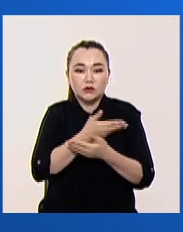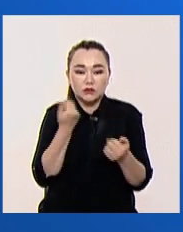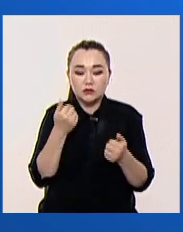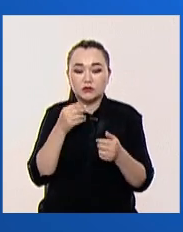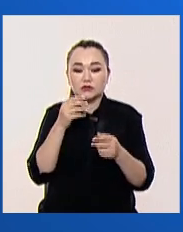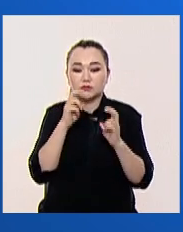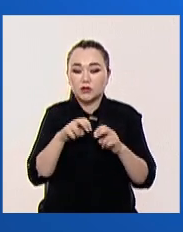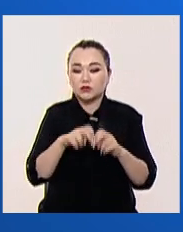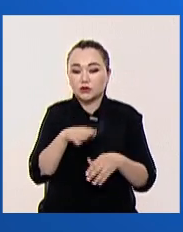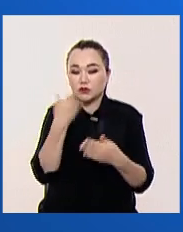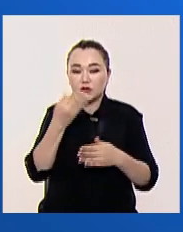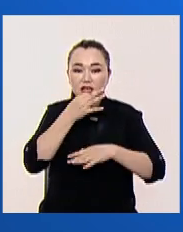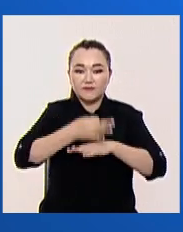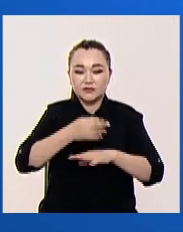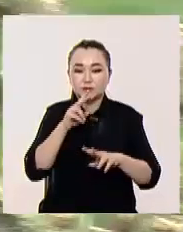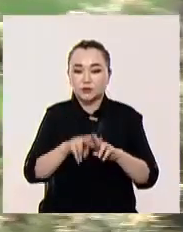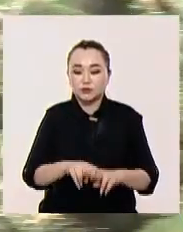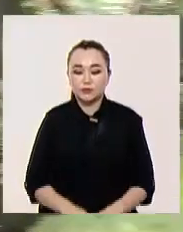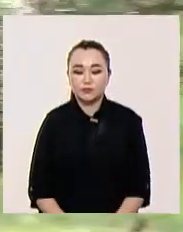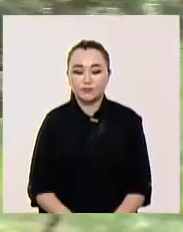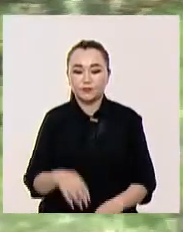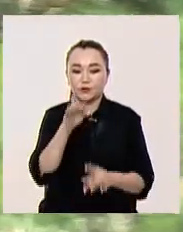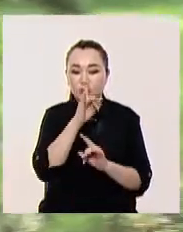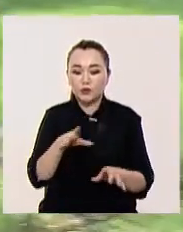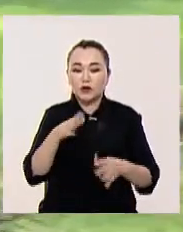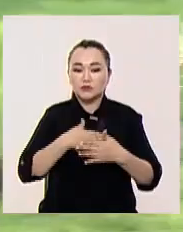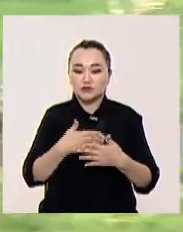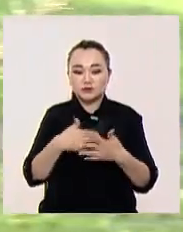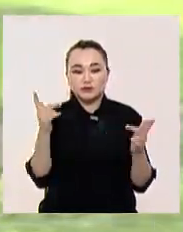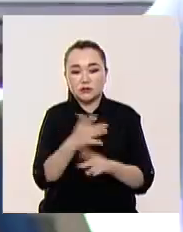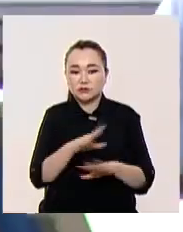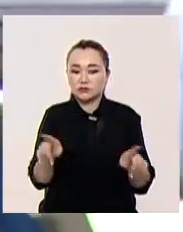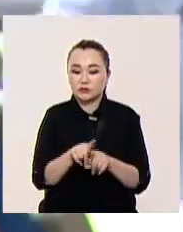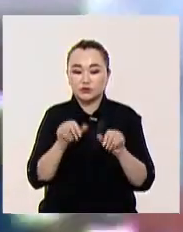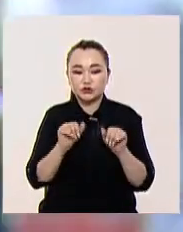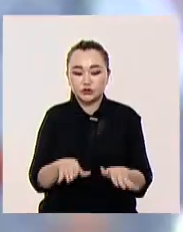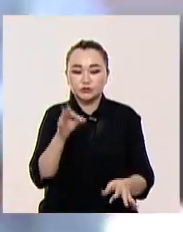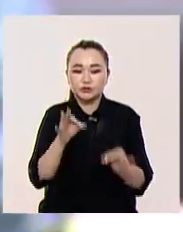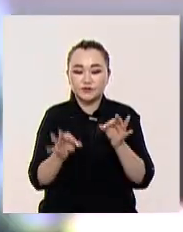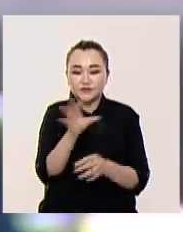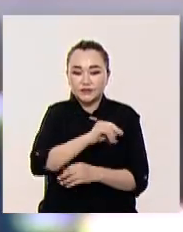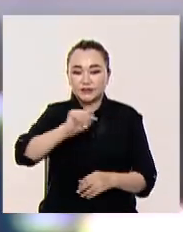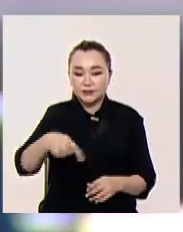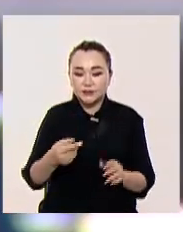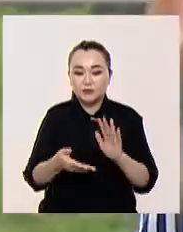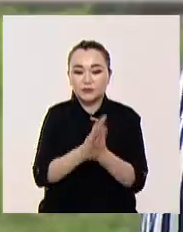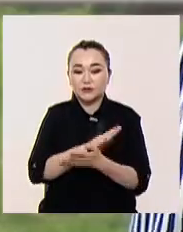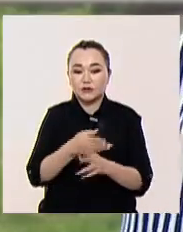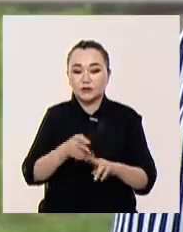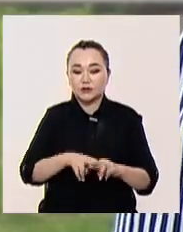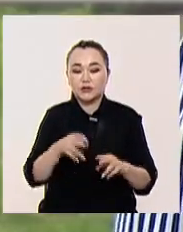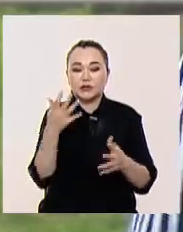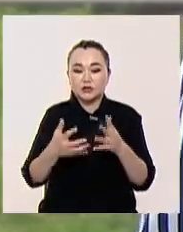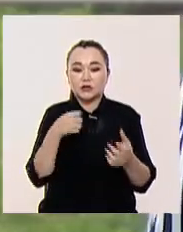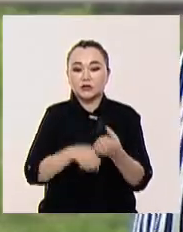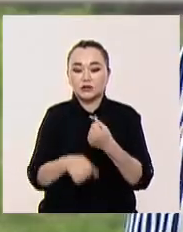не предусматривает уголовной ответственности. Но общественники не согласны с таким решением суда. Они требуют отменить его. Если он